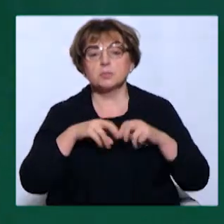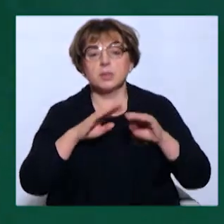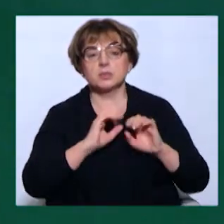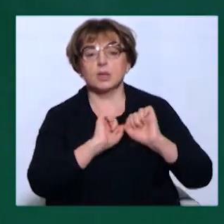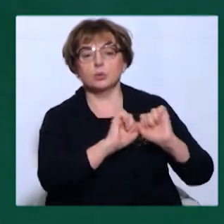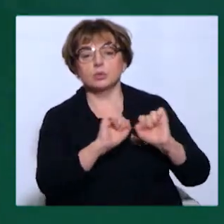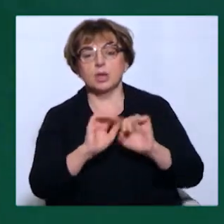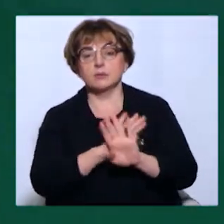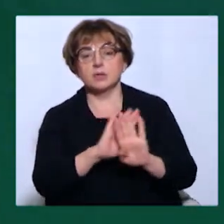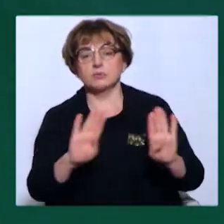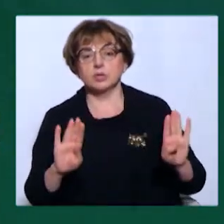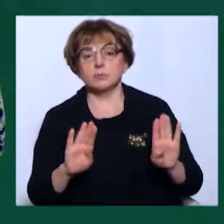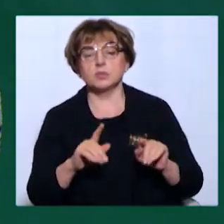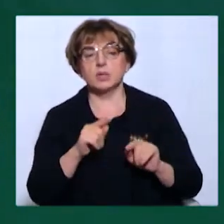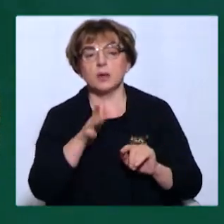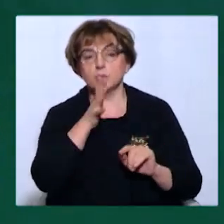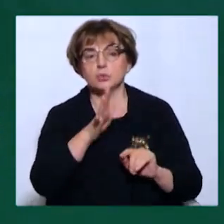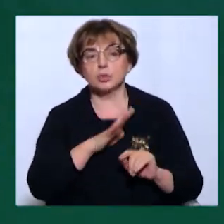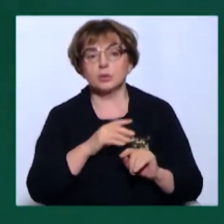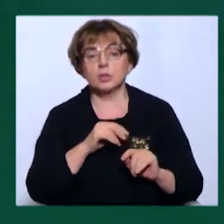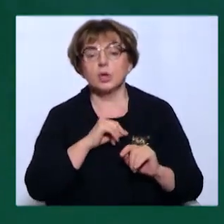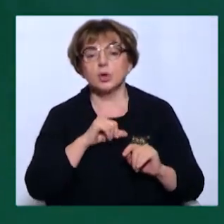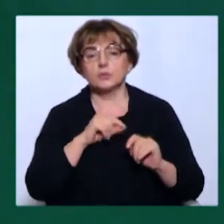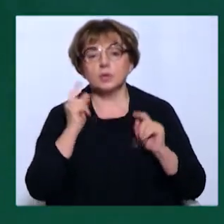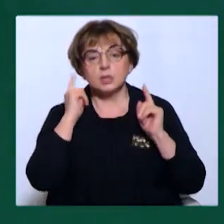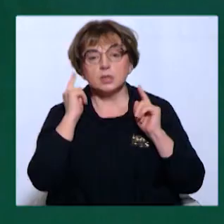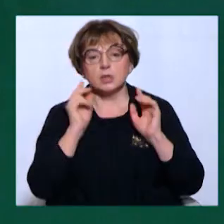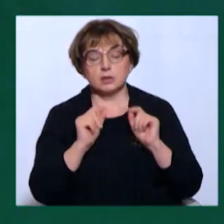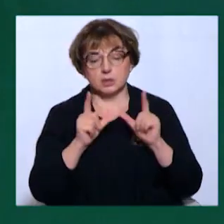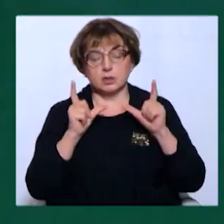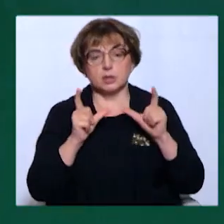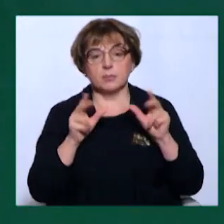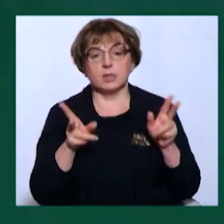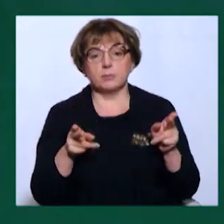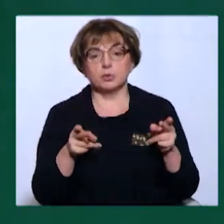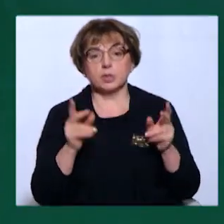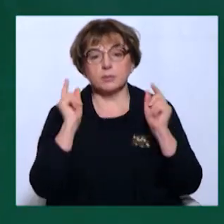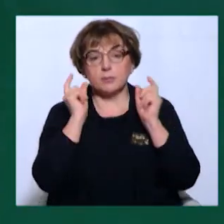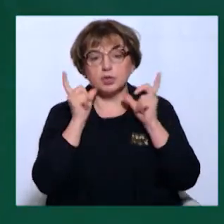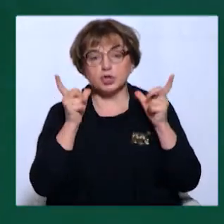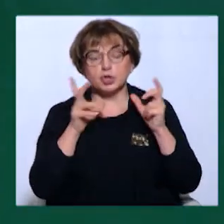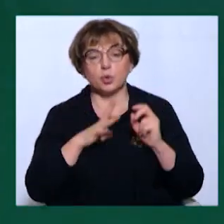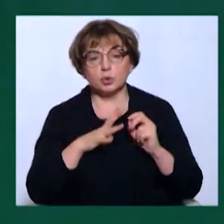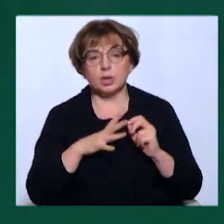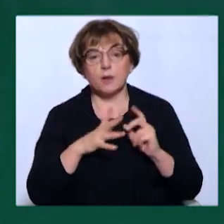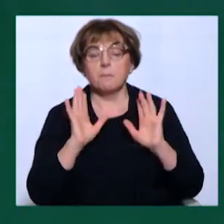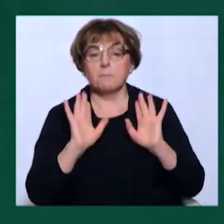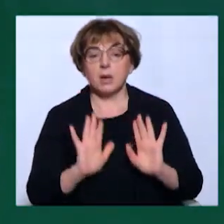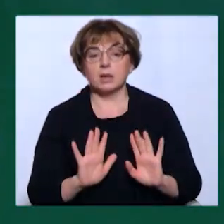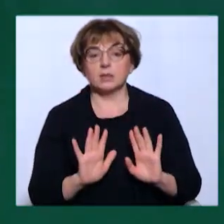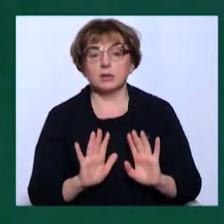და არსებობდნენ უფრო დიდნაპრალიანი კიბორჩხალები, ლაყუჩის ნაპრალები დიდი ჰქონდათ,